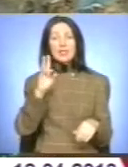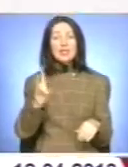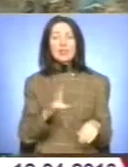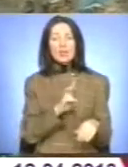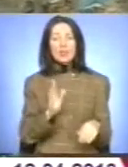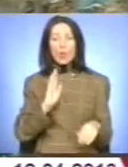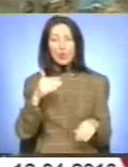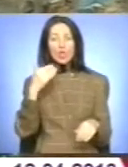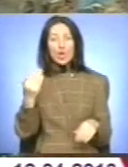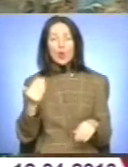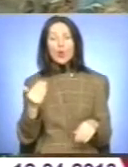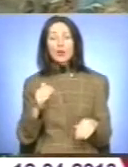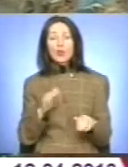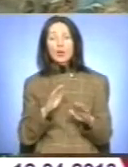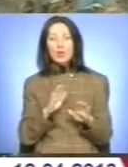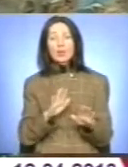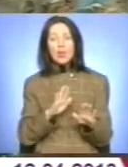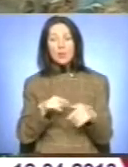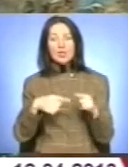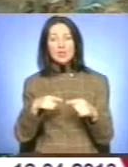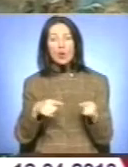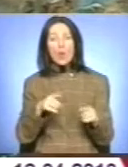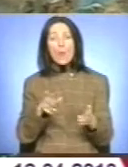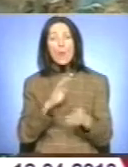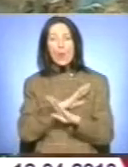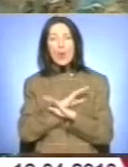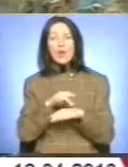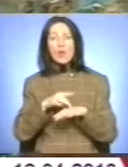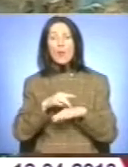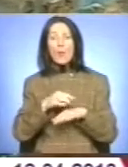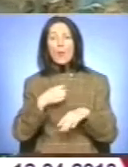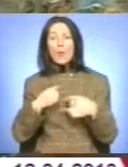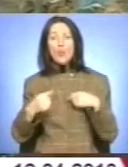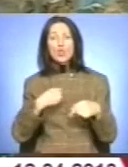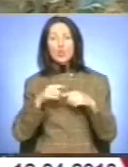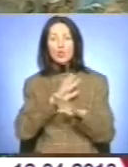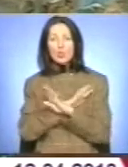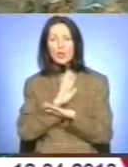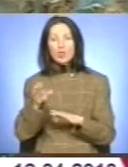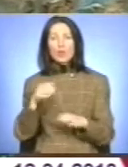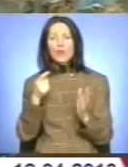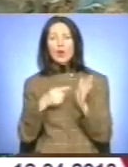намісником. Помер мученською смертю, був розп'ятий на хресті ногами в Римі.